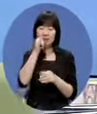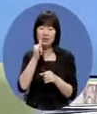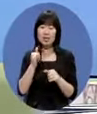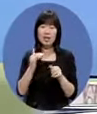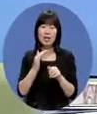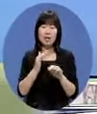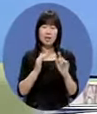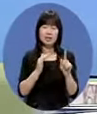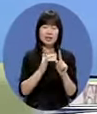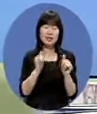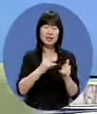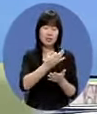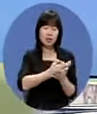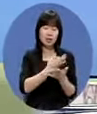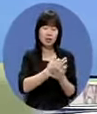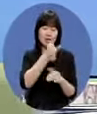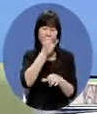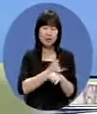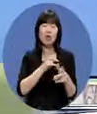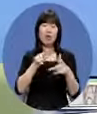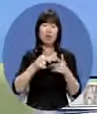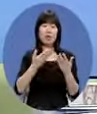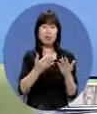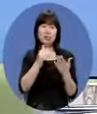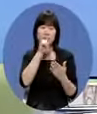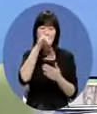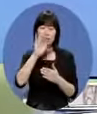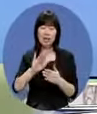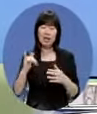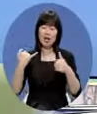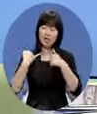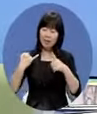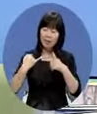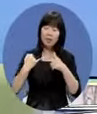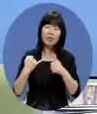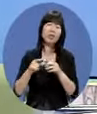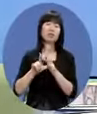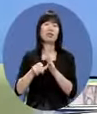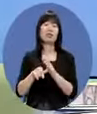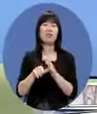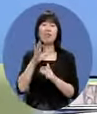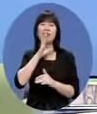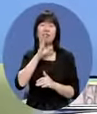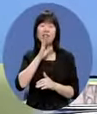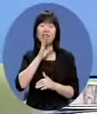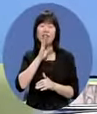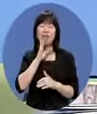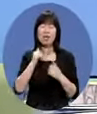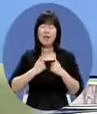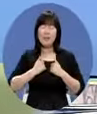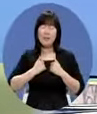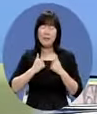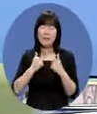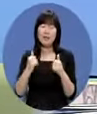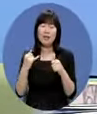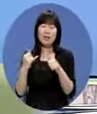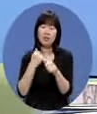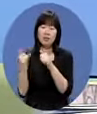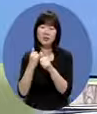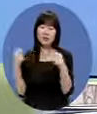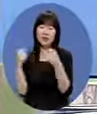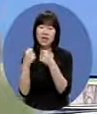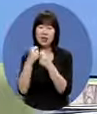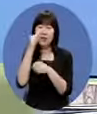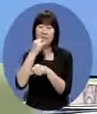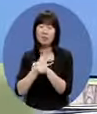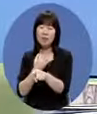한쪽이 돈을 벌어오고 이런 것들은 좀 이해가 되는데 맞벌이일 경우에는 정말 혼신의 힘을 다해서 부부싸움을 하는 거죠.